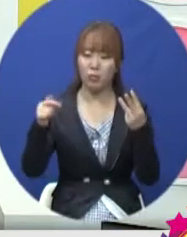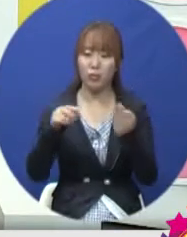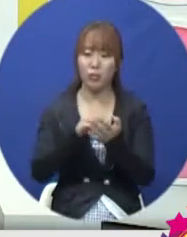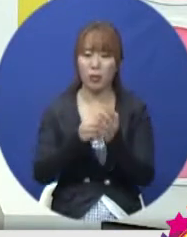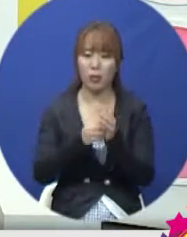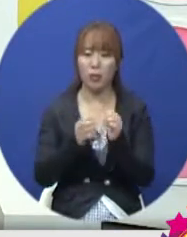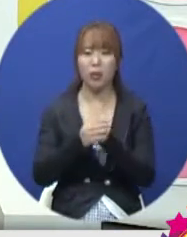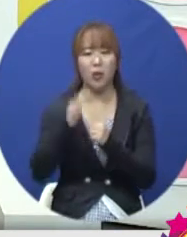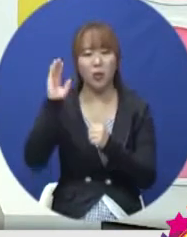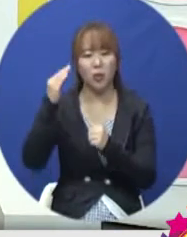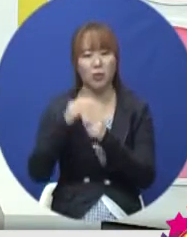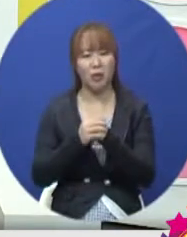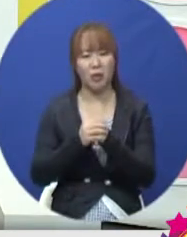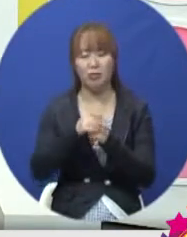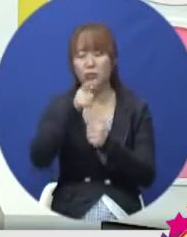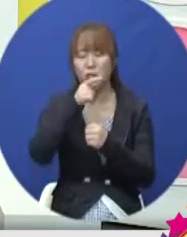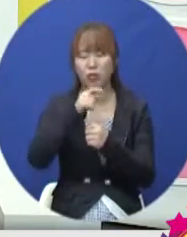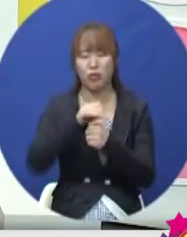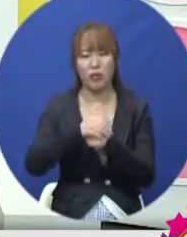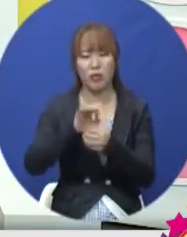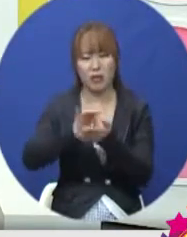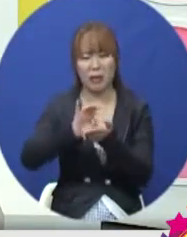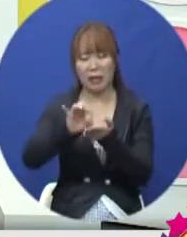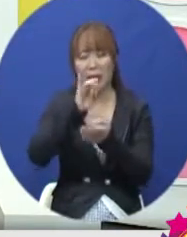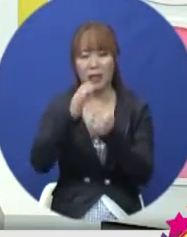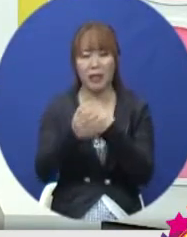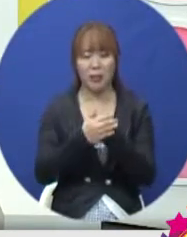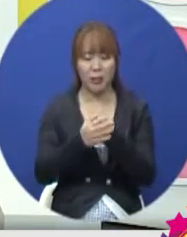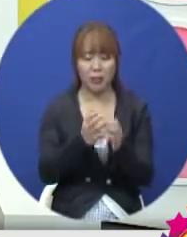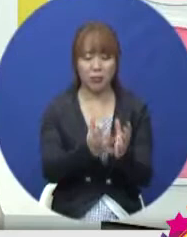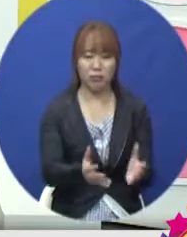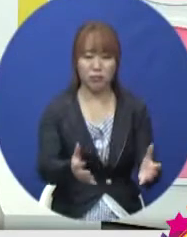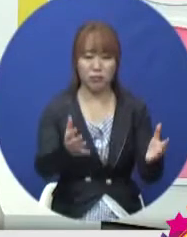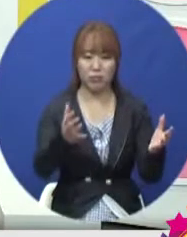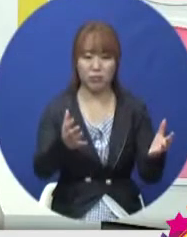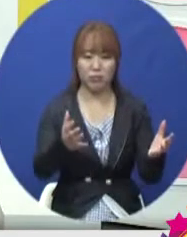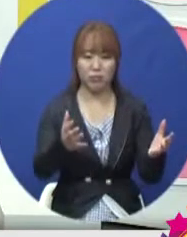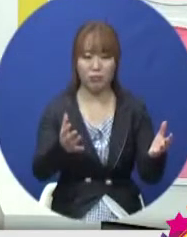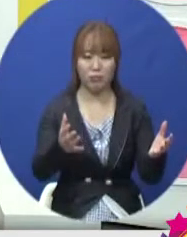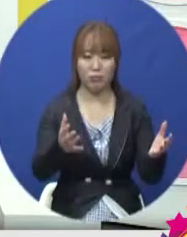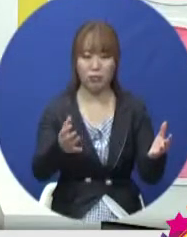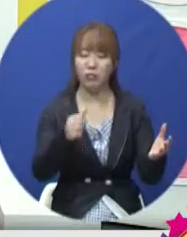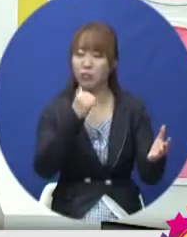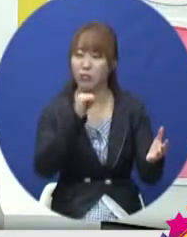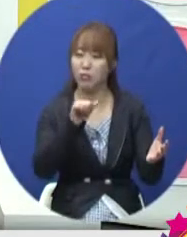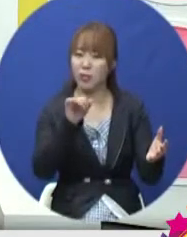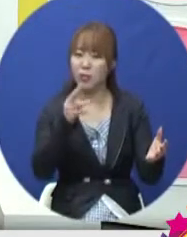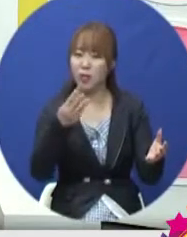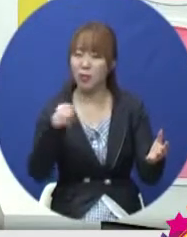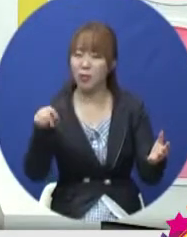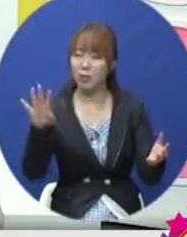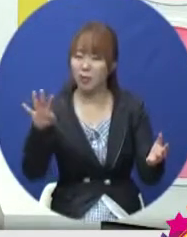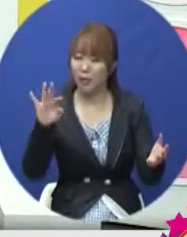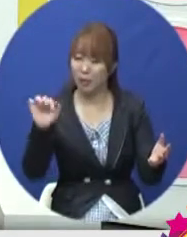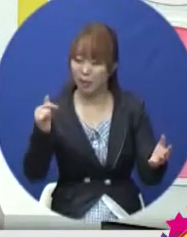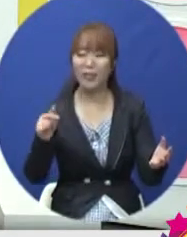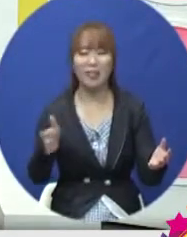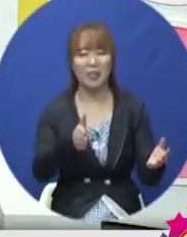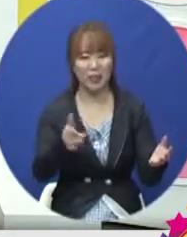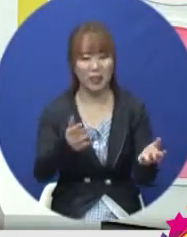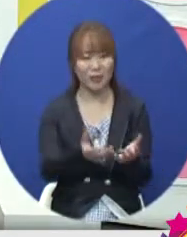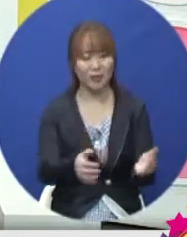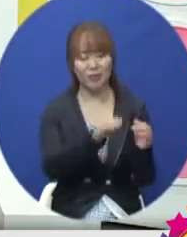정도 요즘엔 또 물을 낭비하면 안 다니 안 되니까 이렇게 받아가지고 원래 담궈놓고. 5분 해야 되는데 네, 한 그, 3, 4분만 해라고? 네, 네. 그